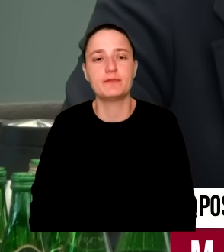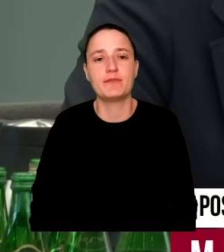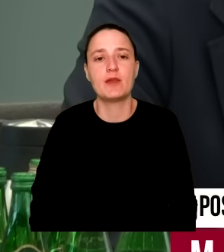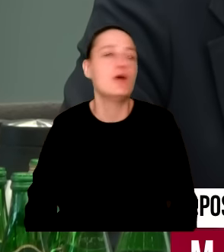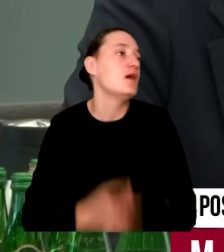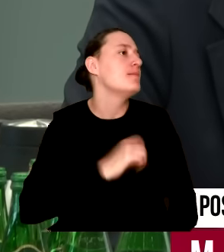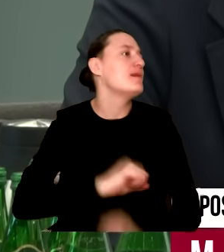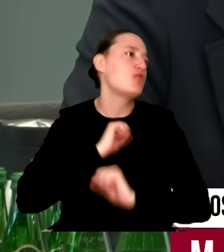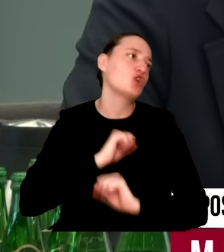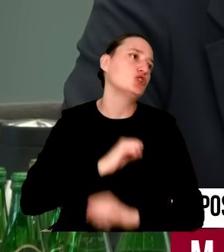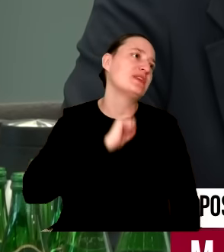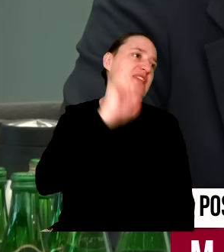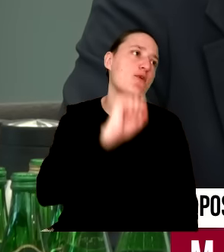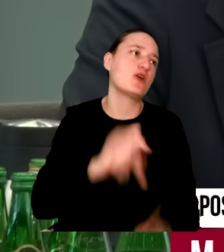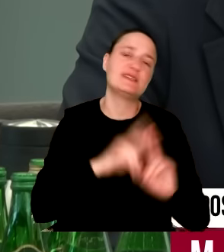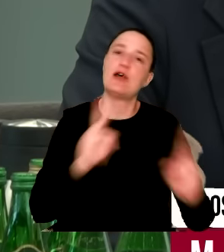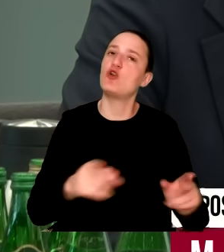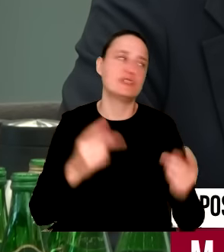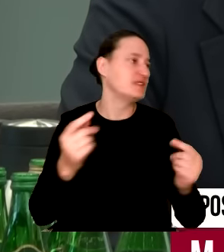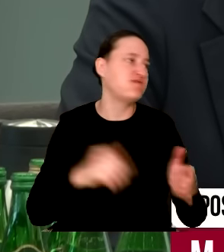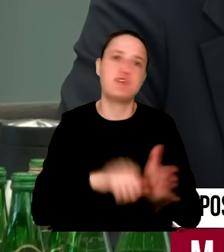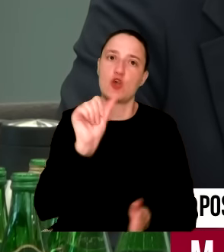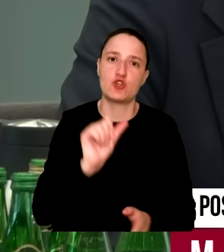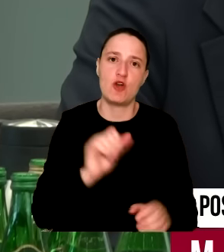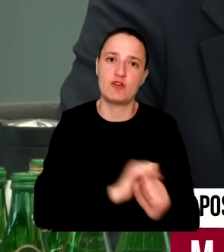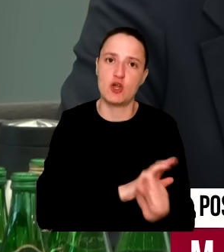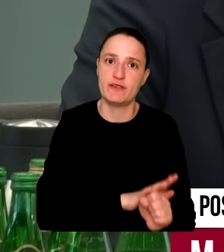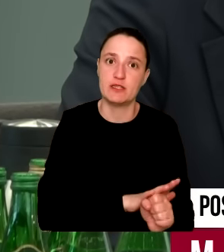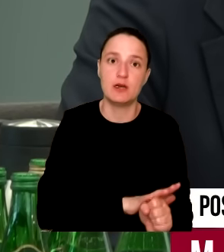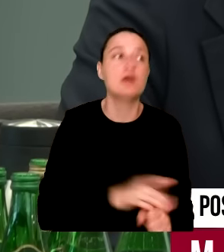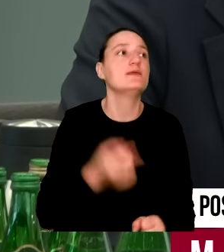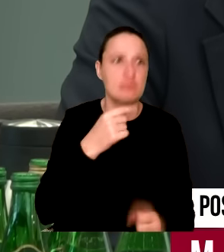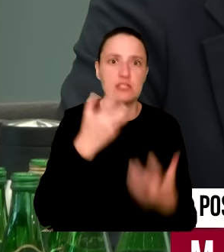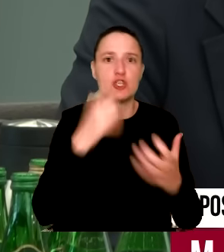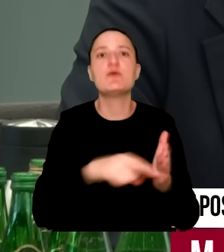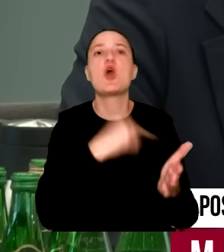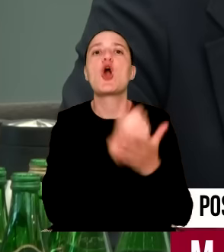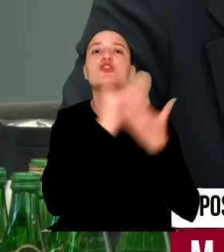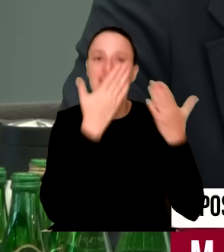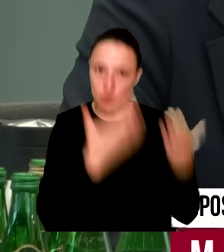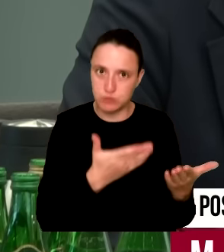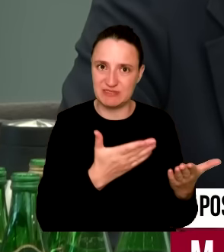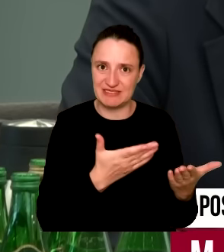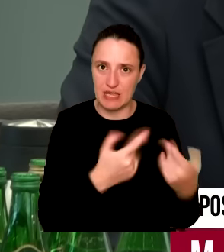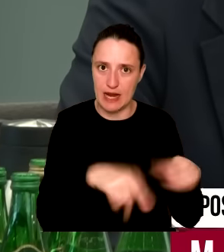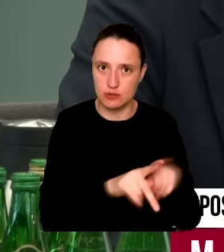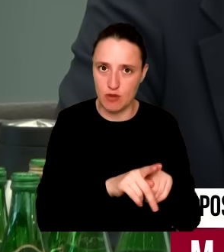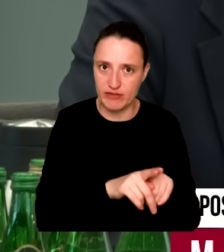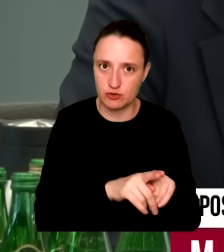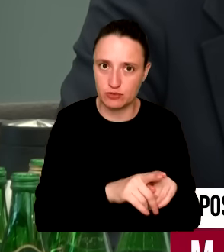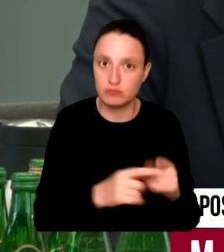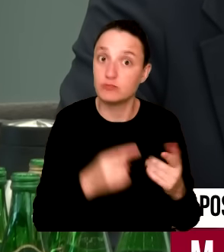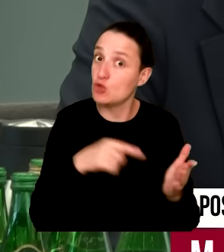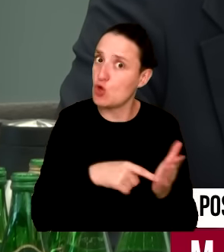demokracji w nadzwyczajnych czasach Chcieliśmy żeby konstytucja była wykonana Naprawdę to były